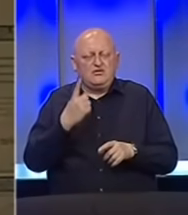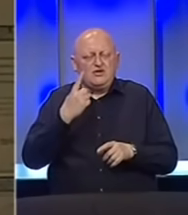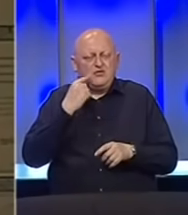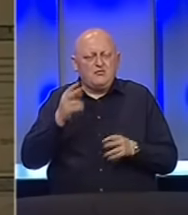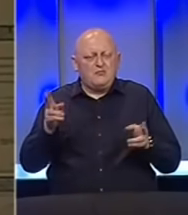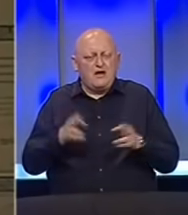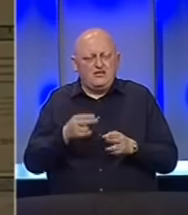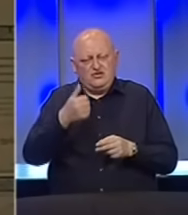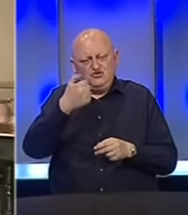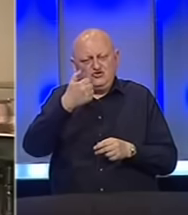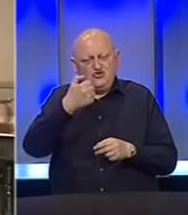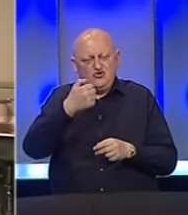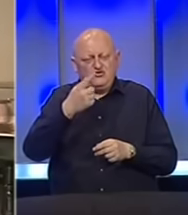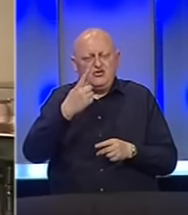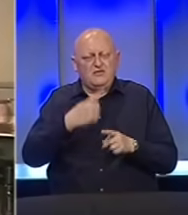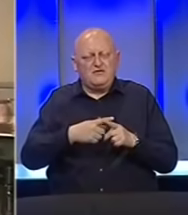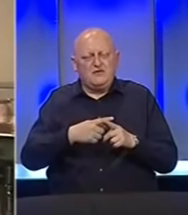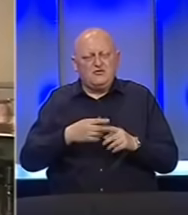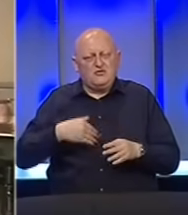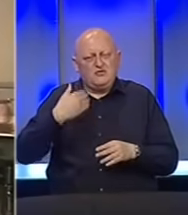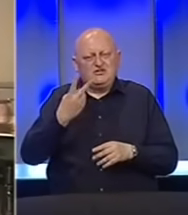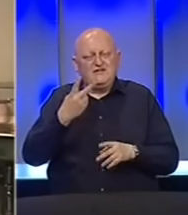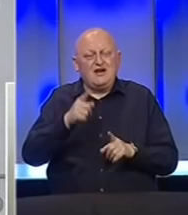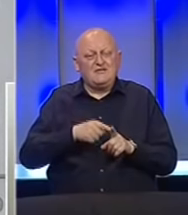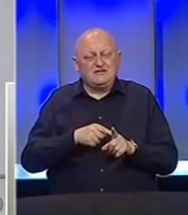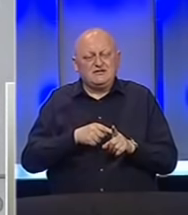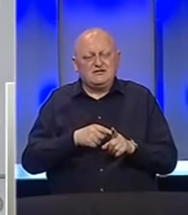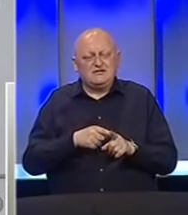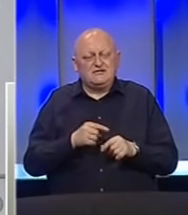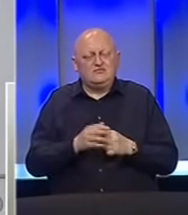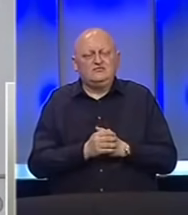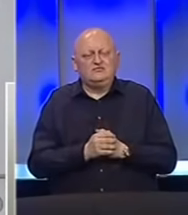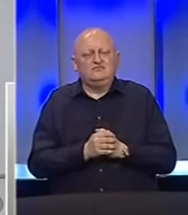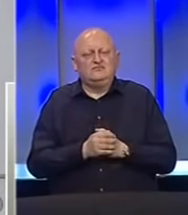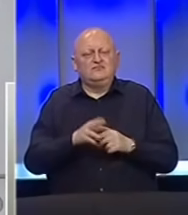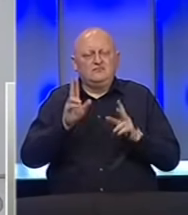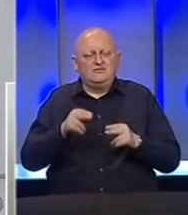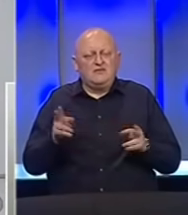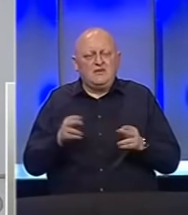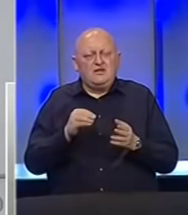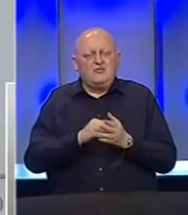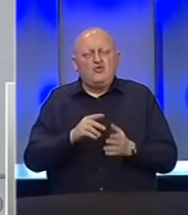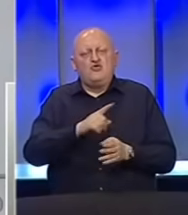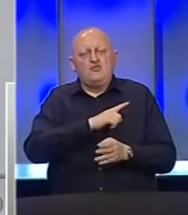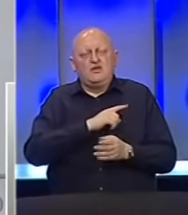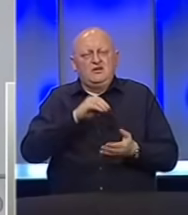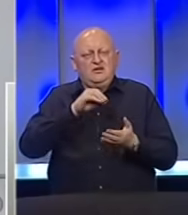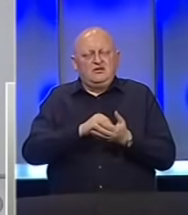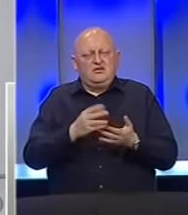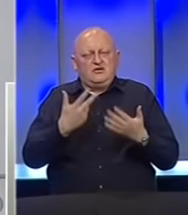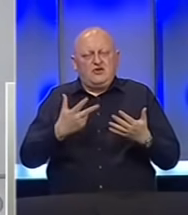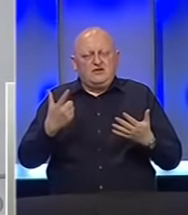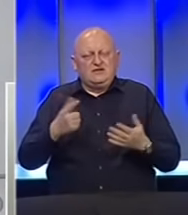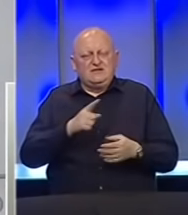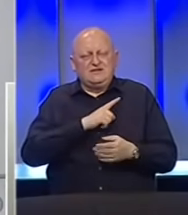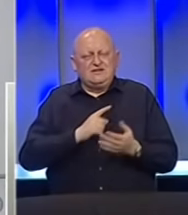danu je manji od 100. To je prvi put poslije 2 mjeseca. Imamo manji broj umrlih, zabilježeno je